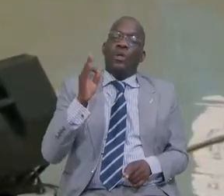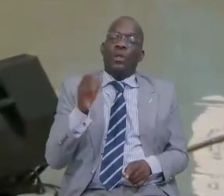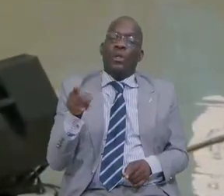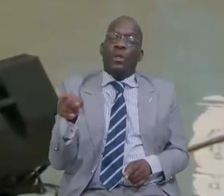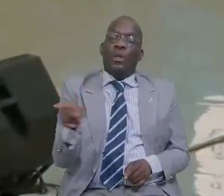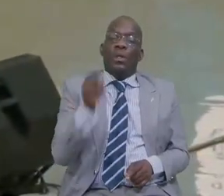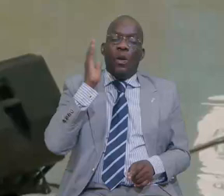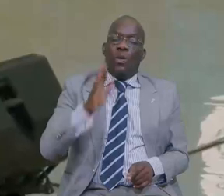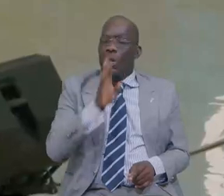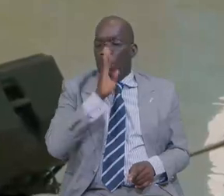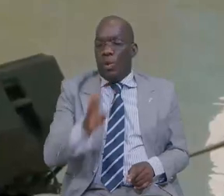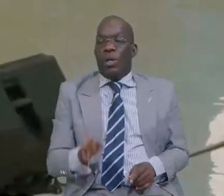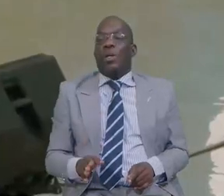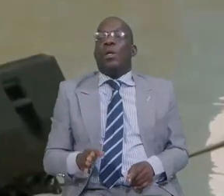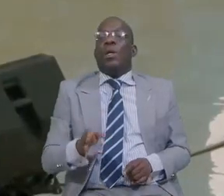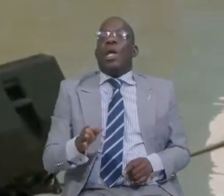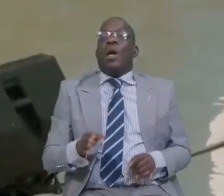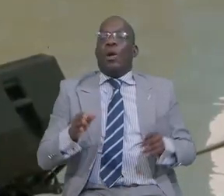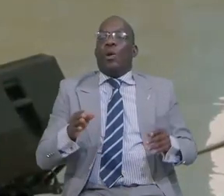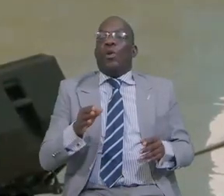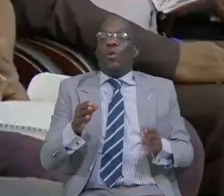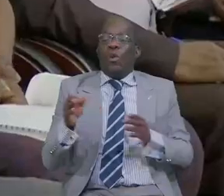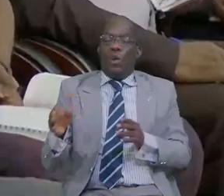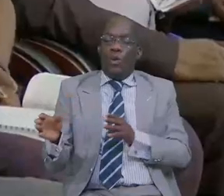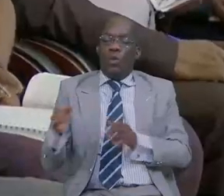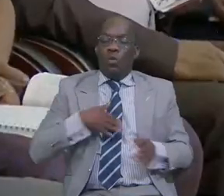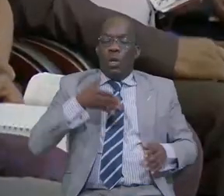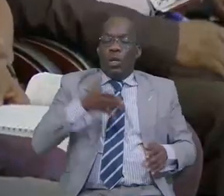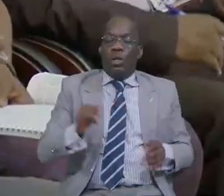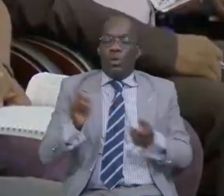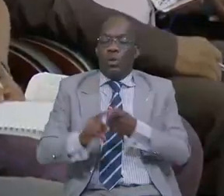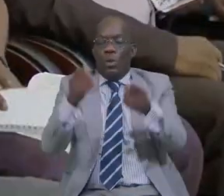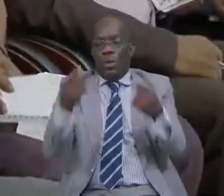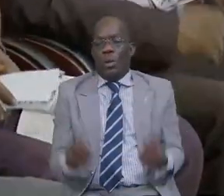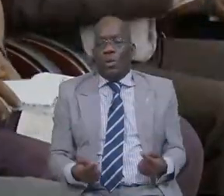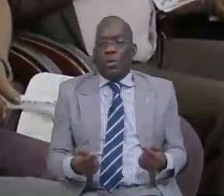ils seront contraints à venir dans le royaume au nom de Jésus.